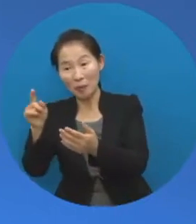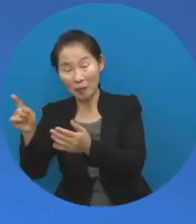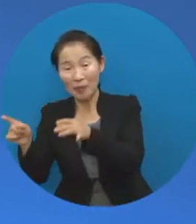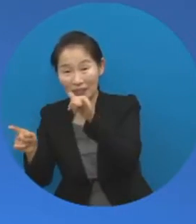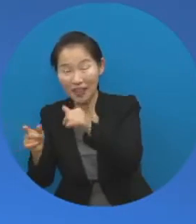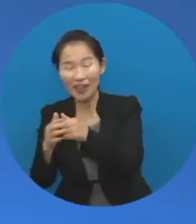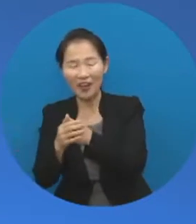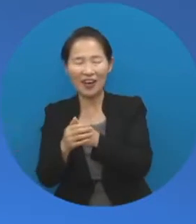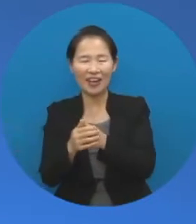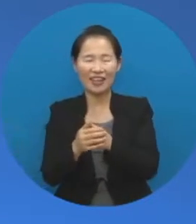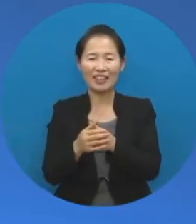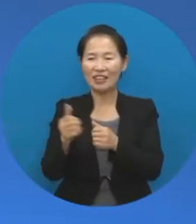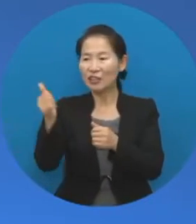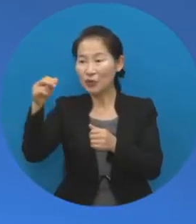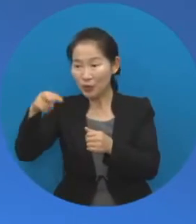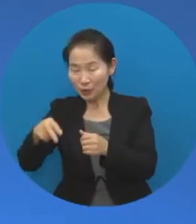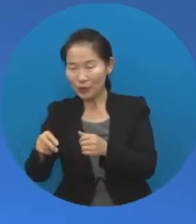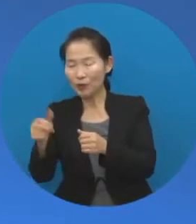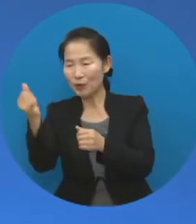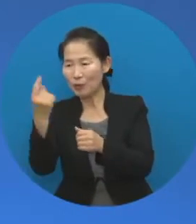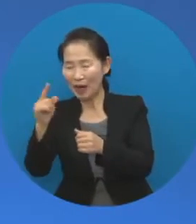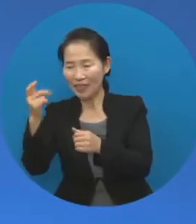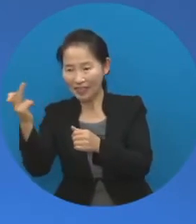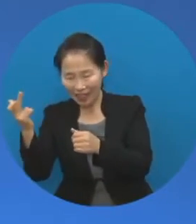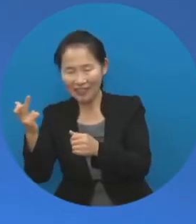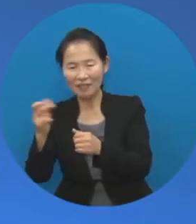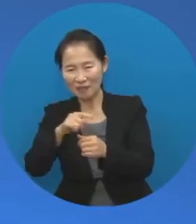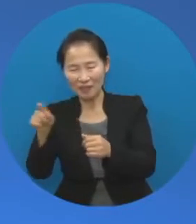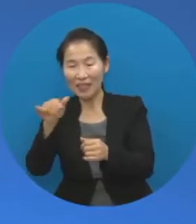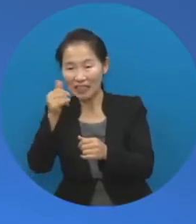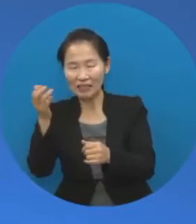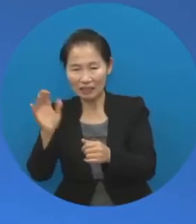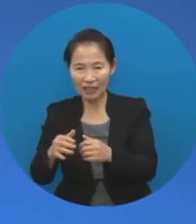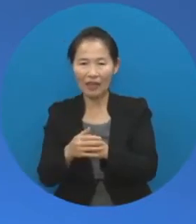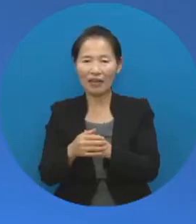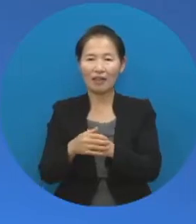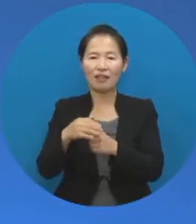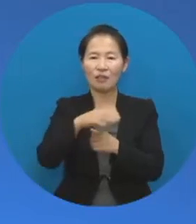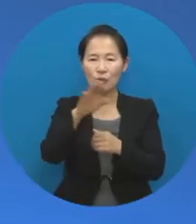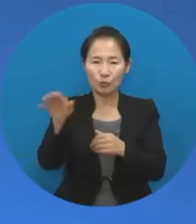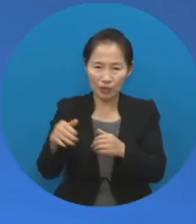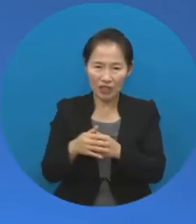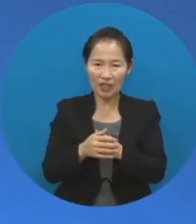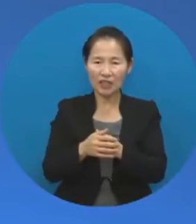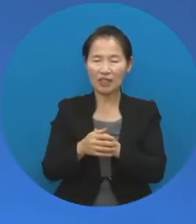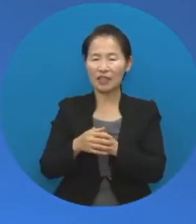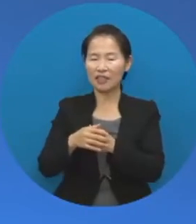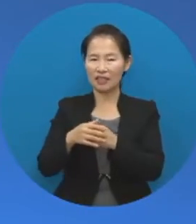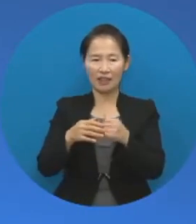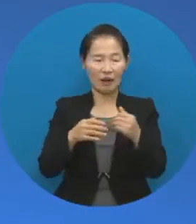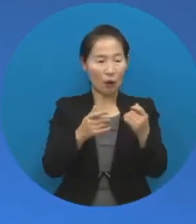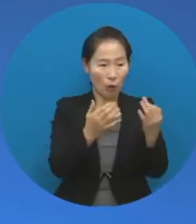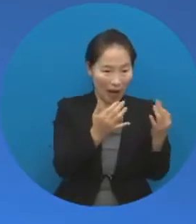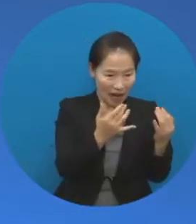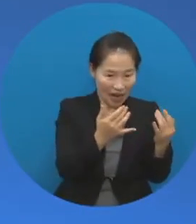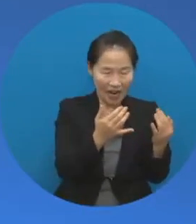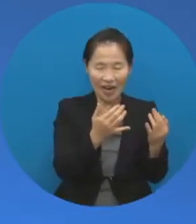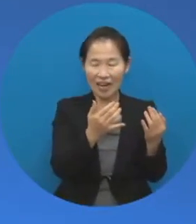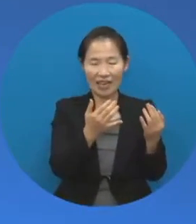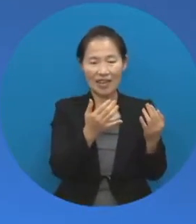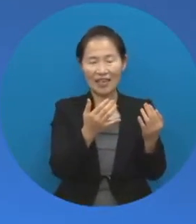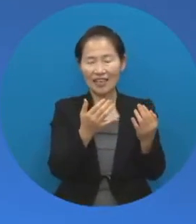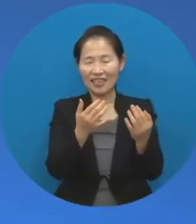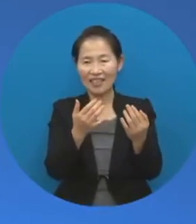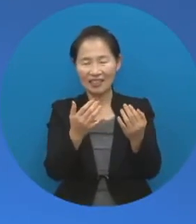그리고 지금 휴화산인 분들이 있을 거예요. 우리는 이 죽을 사화산으로 가야 돼요.